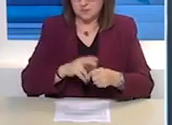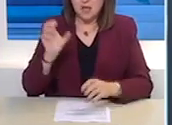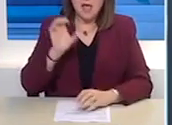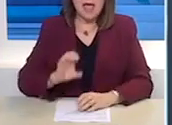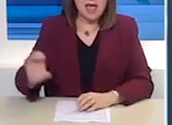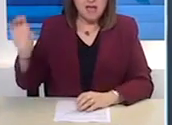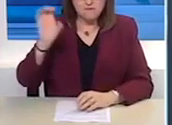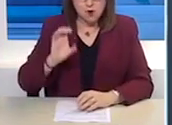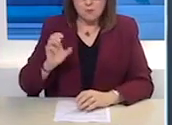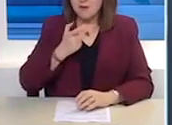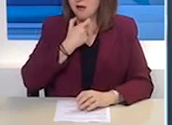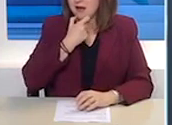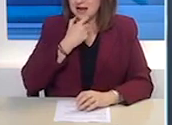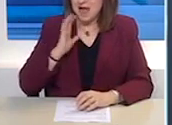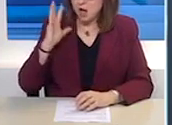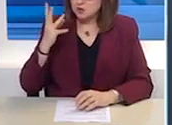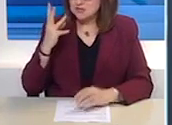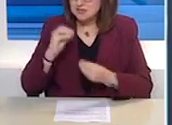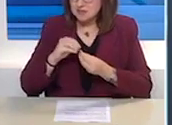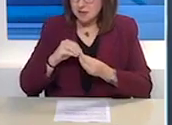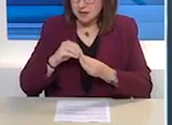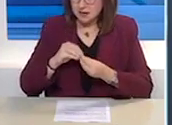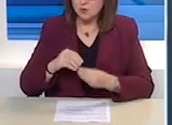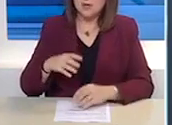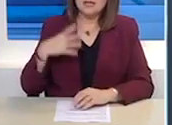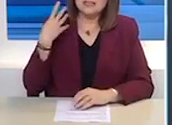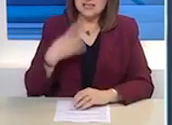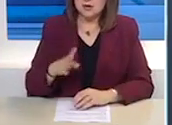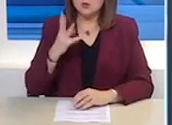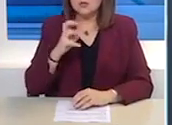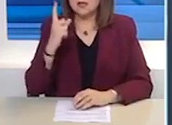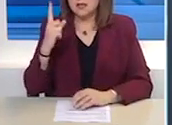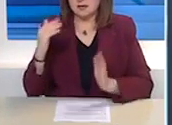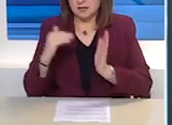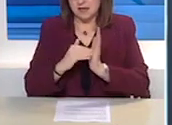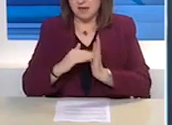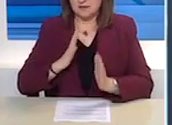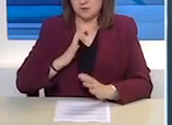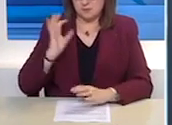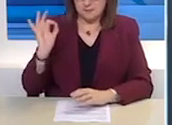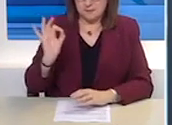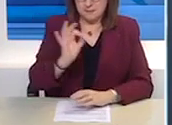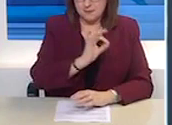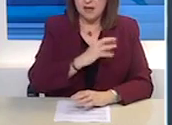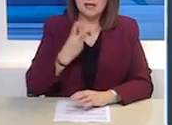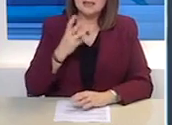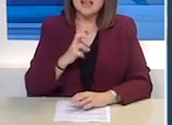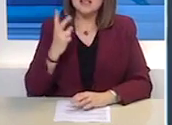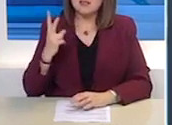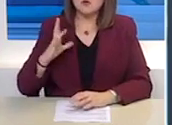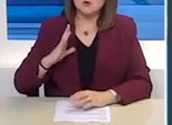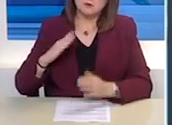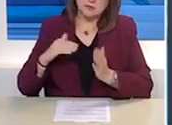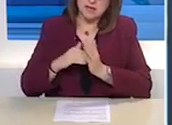Απριλίου, έχουν καταγραφεί περισσότερες από 441.000 περιπτώσεις και 32.895